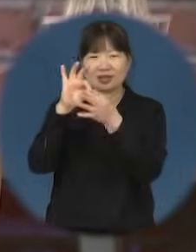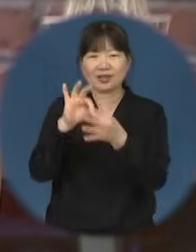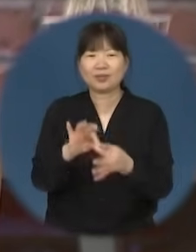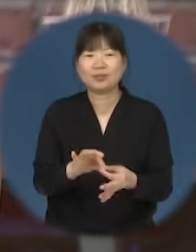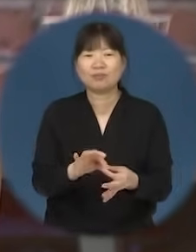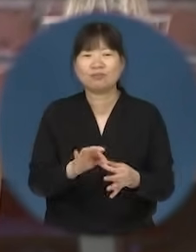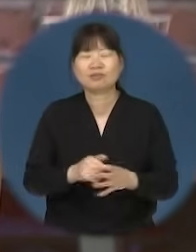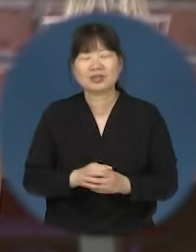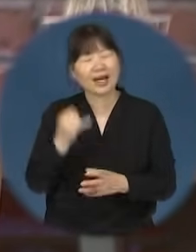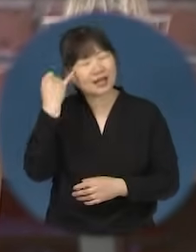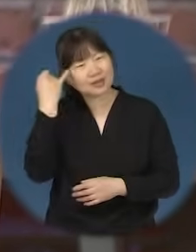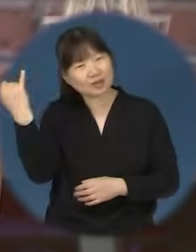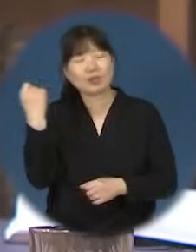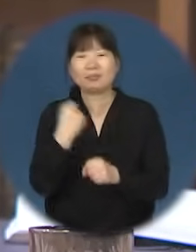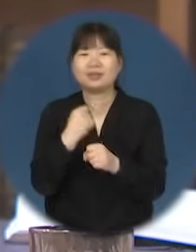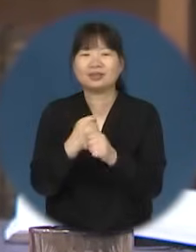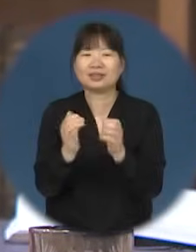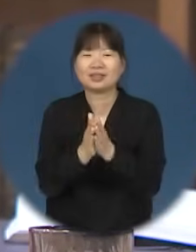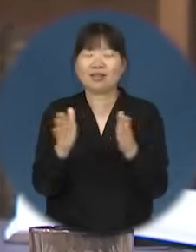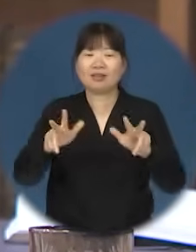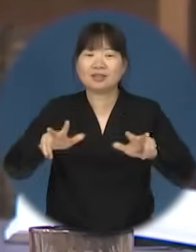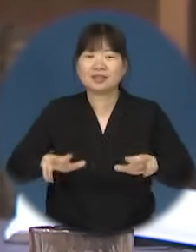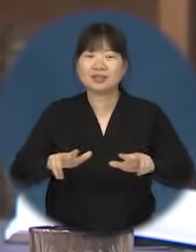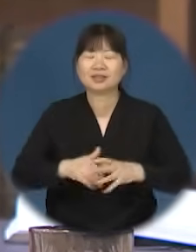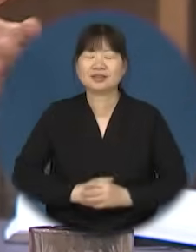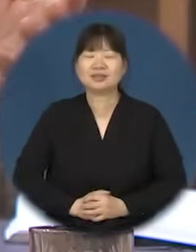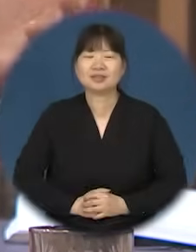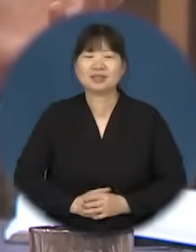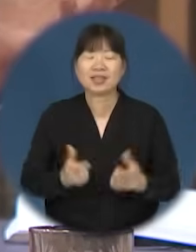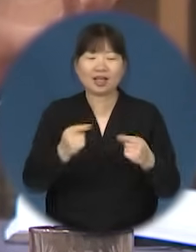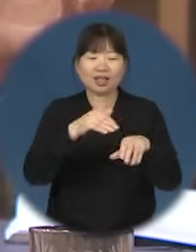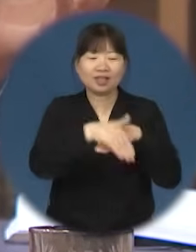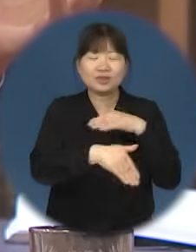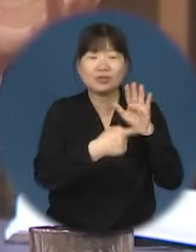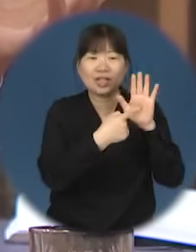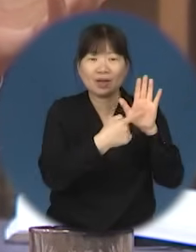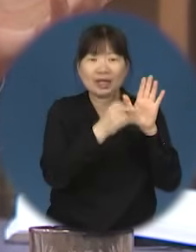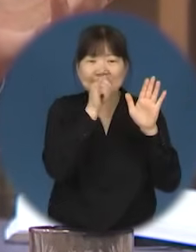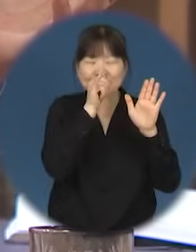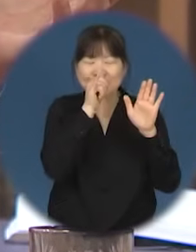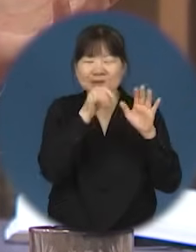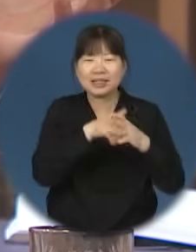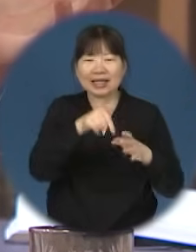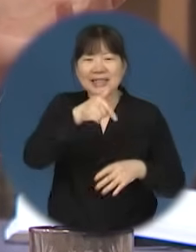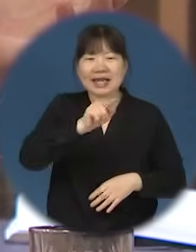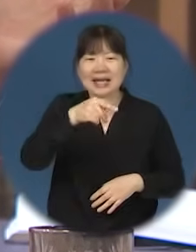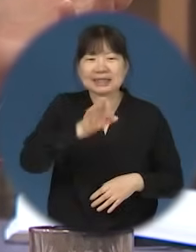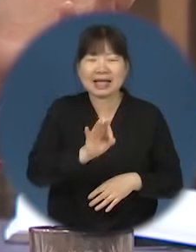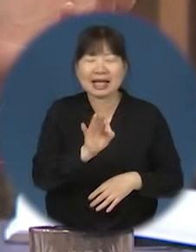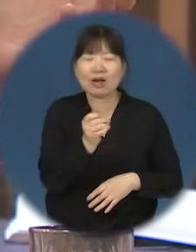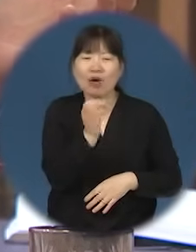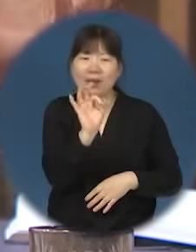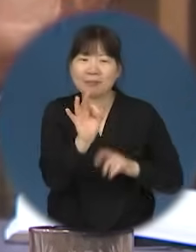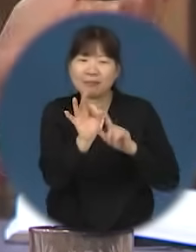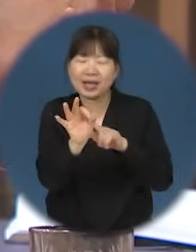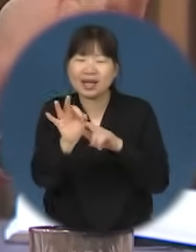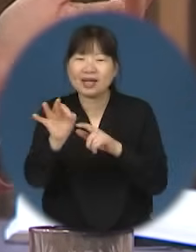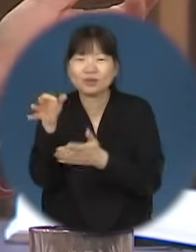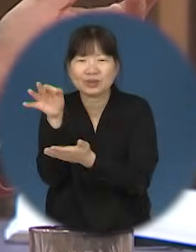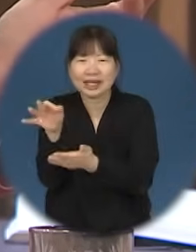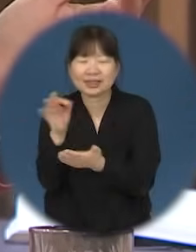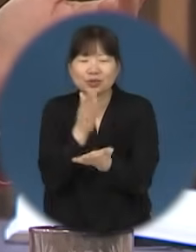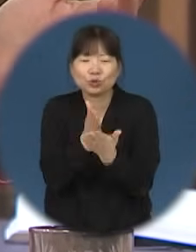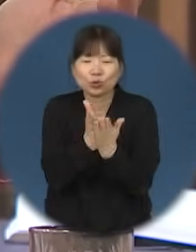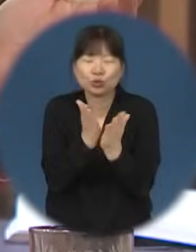계속 아이디어들이 나온 거고. 그 지금 그런 식으로 나와 있는 이 가상화폐, 가상자산의 종류가 얼마나